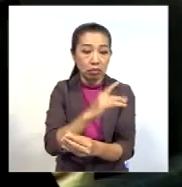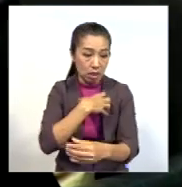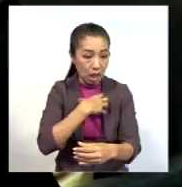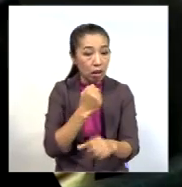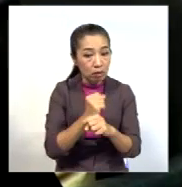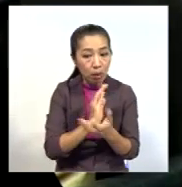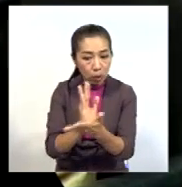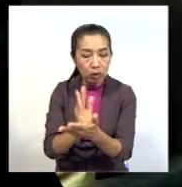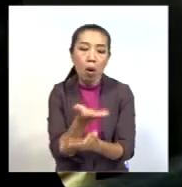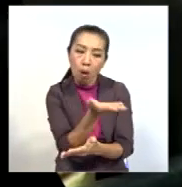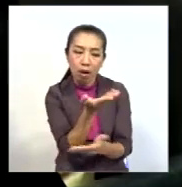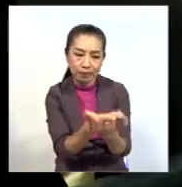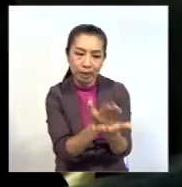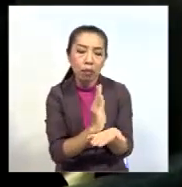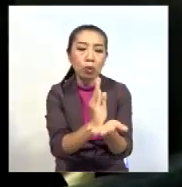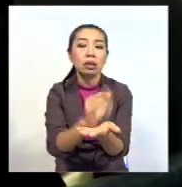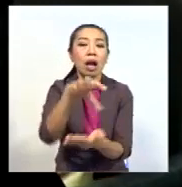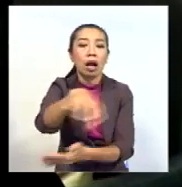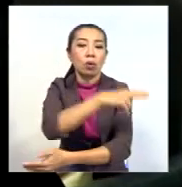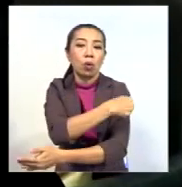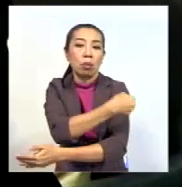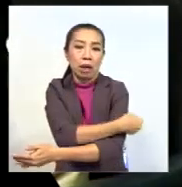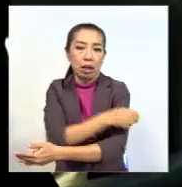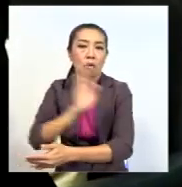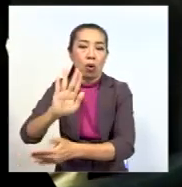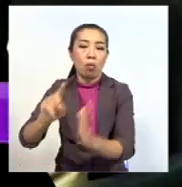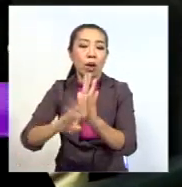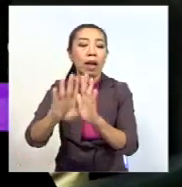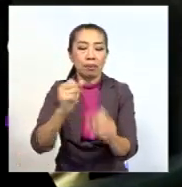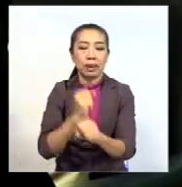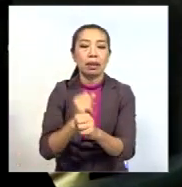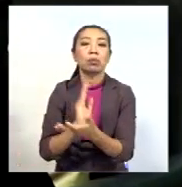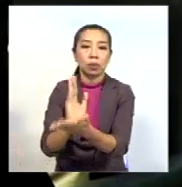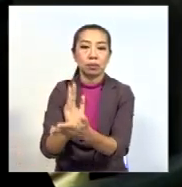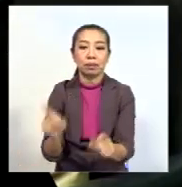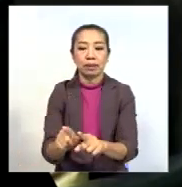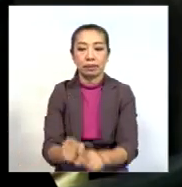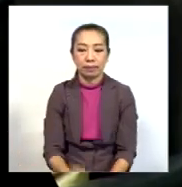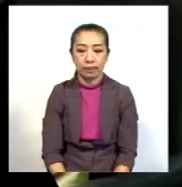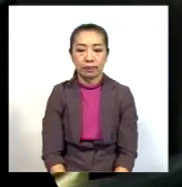ทำบุญขอความกรุณาบริจาคให้แก่โรงพยาบาลบุรีรัมย์เพื่อร่วมทำบุญแทนค่ะ